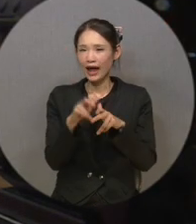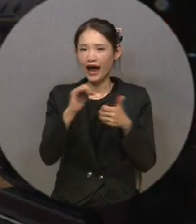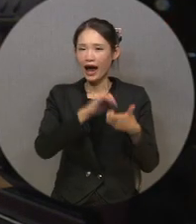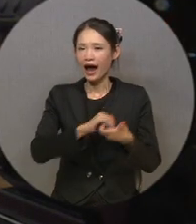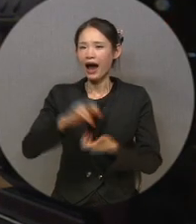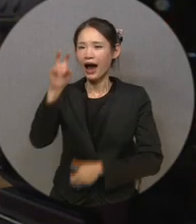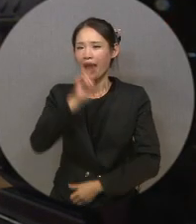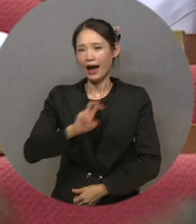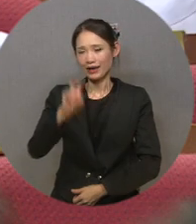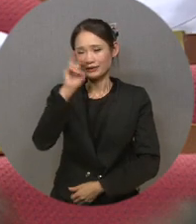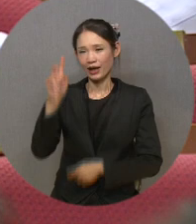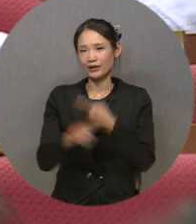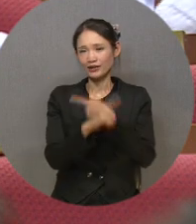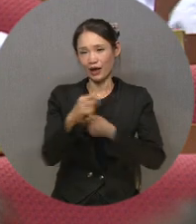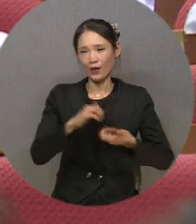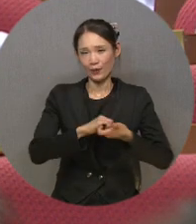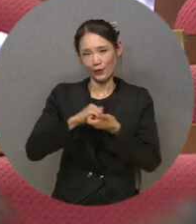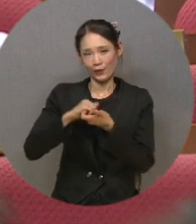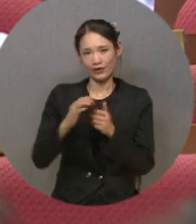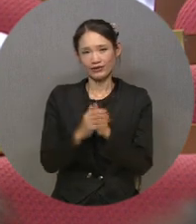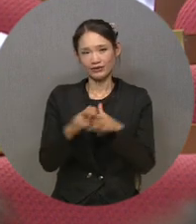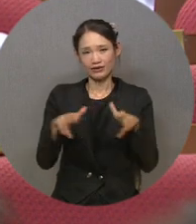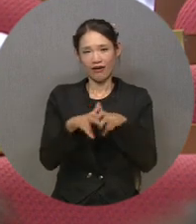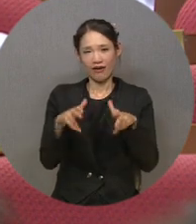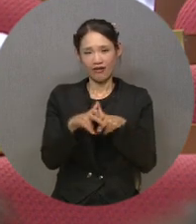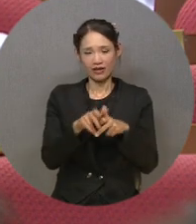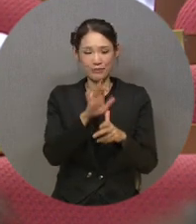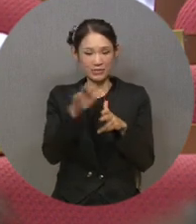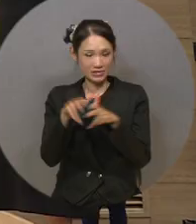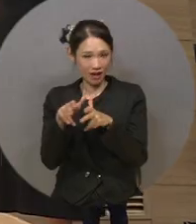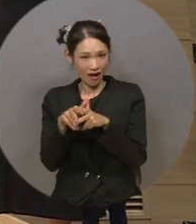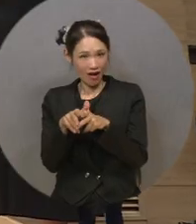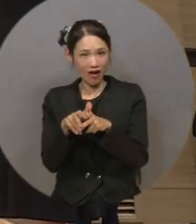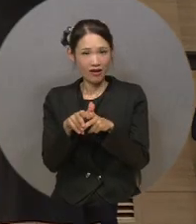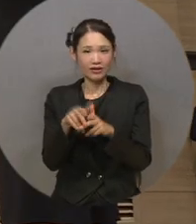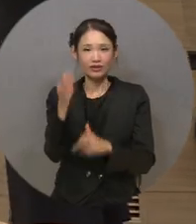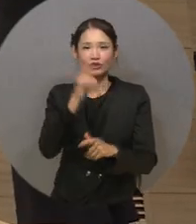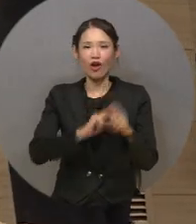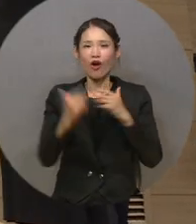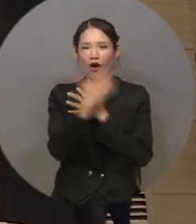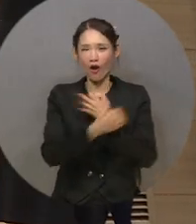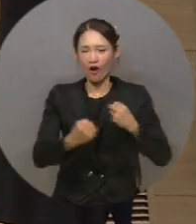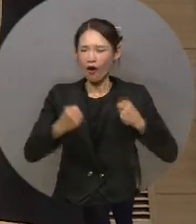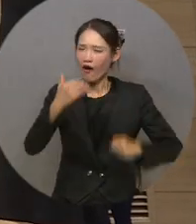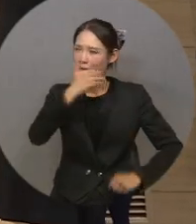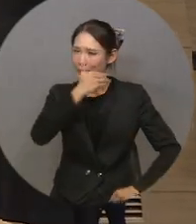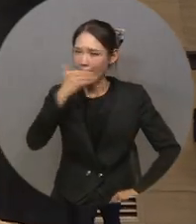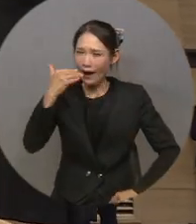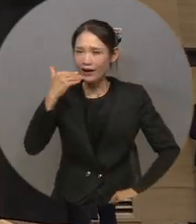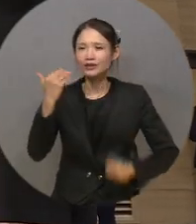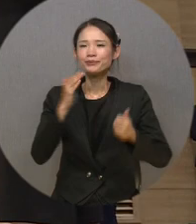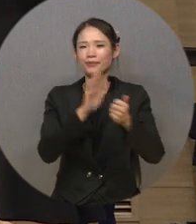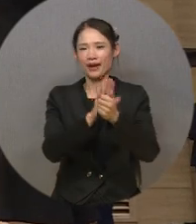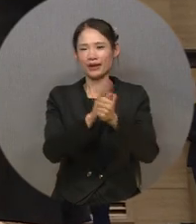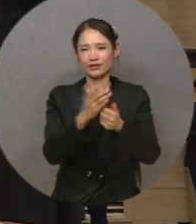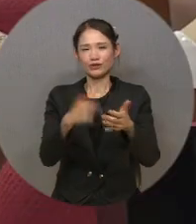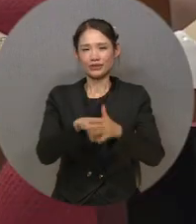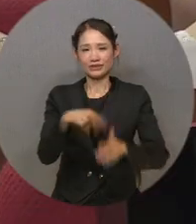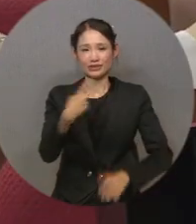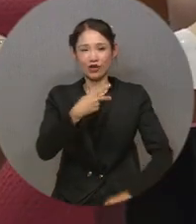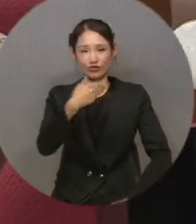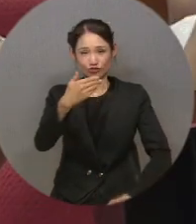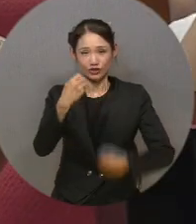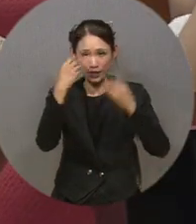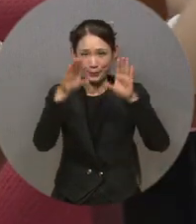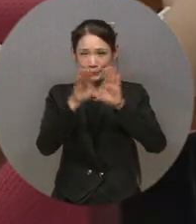합창대회는 장애인 합창단의 활성화와 장애인과 비장애인의 건전한 사회 통합에 기여하고자 2009년 처음